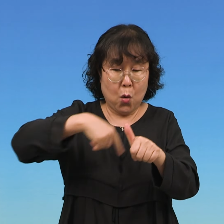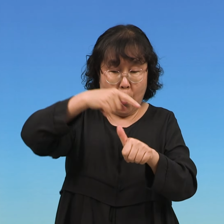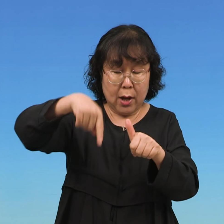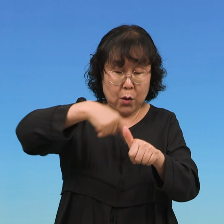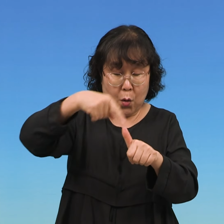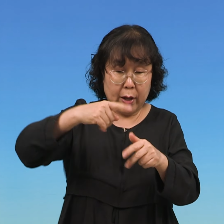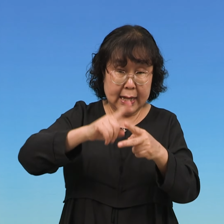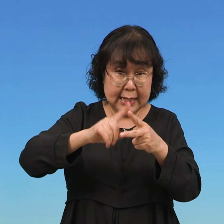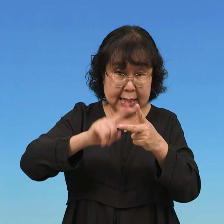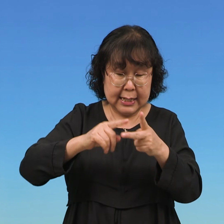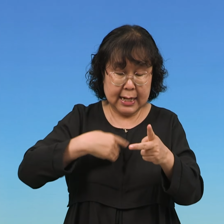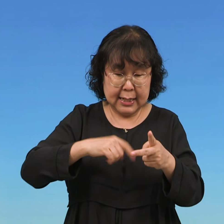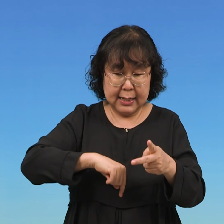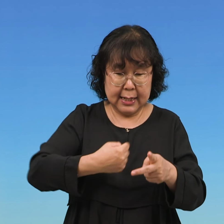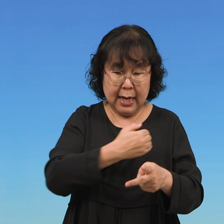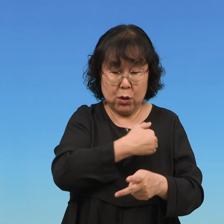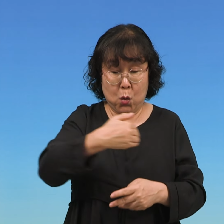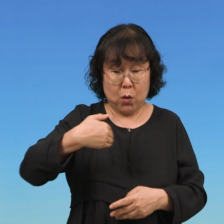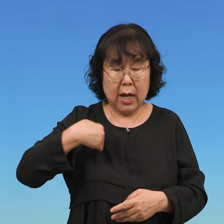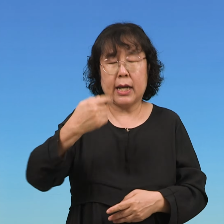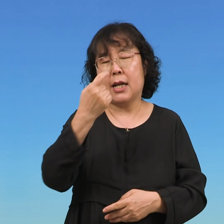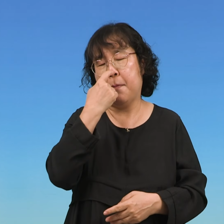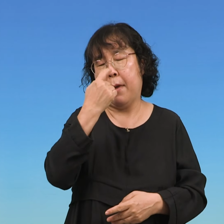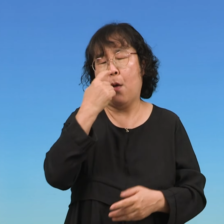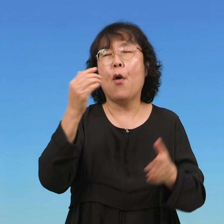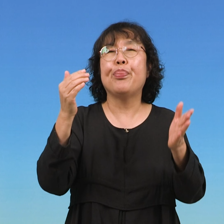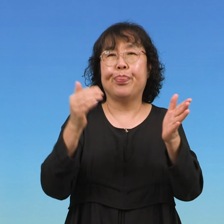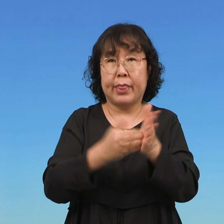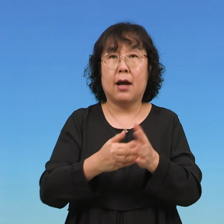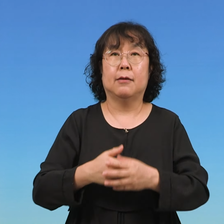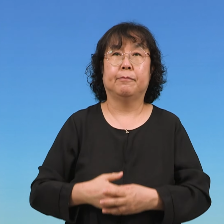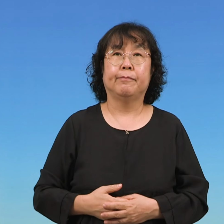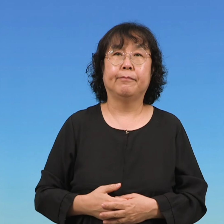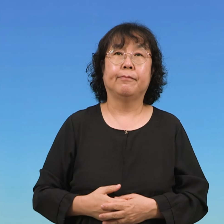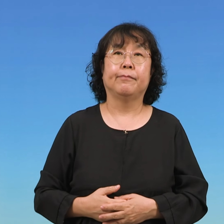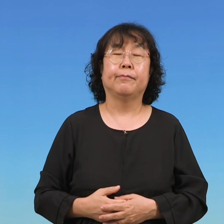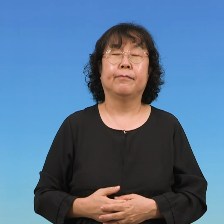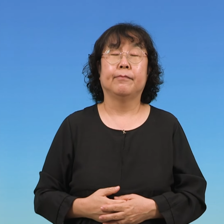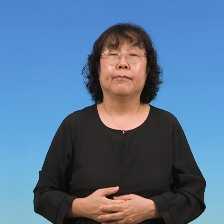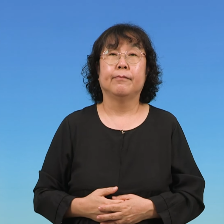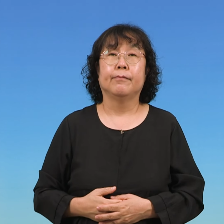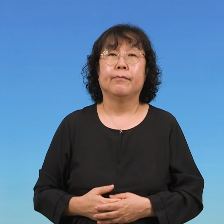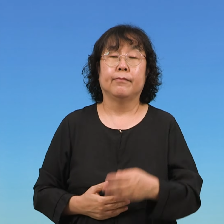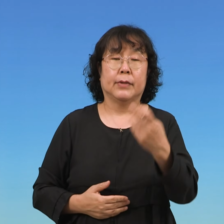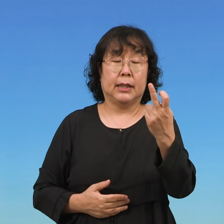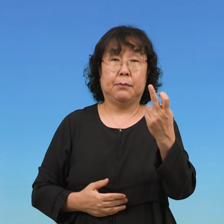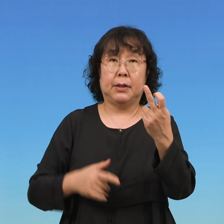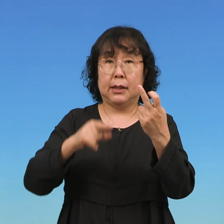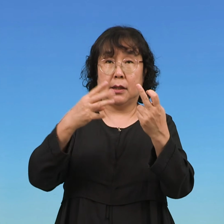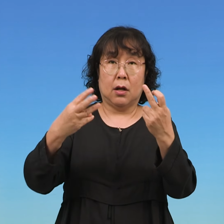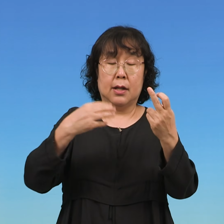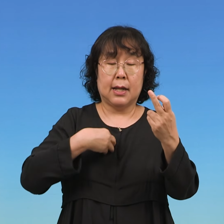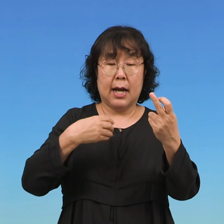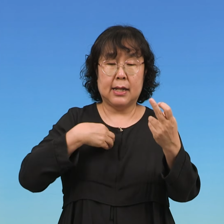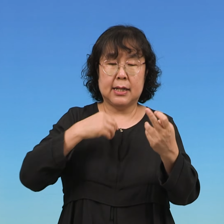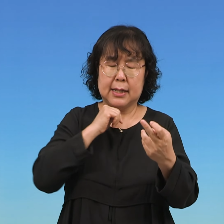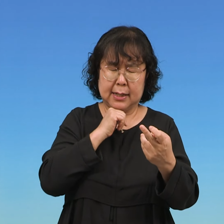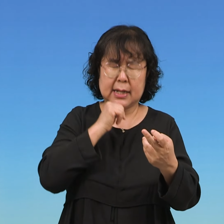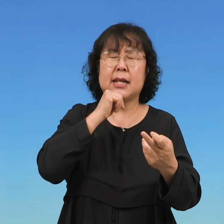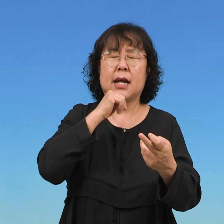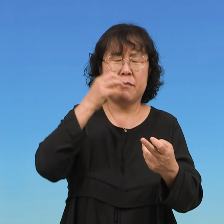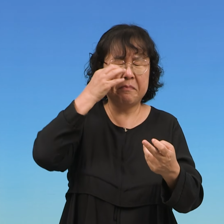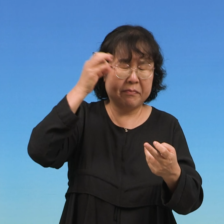형편이든지 나는 자족하기를 어떻게 했다 그래요 배웠노니예요 또 강조합니다 그다음 12절 나는